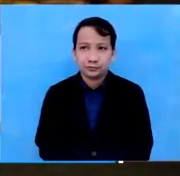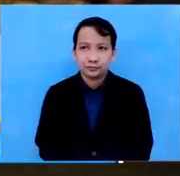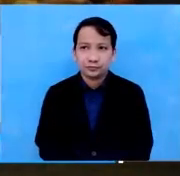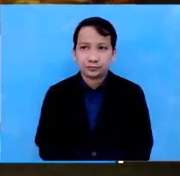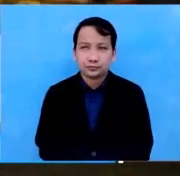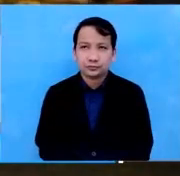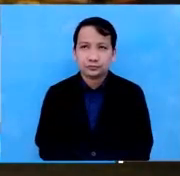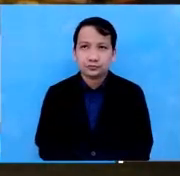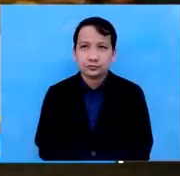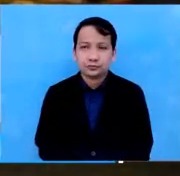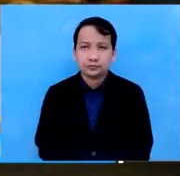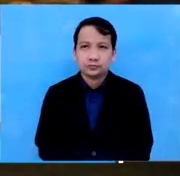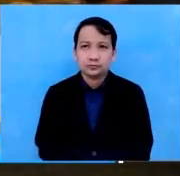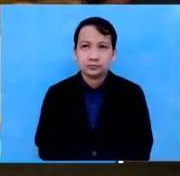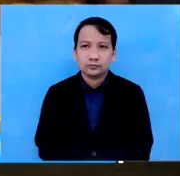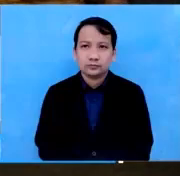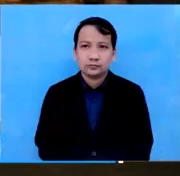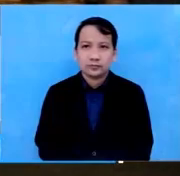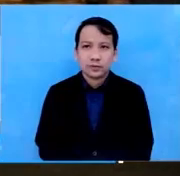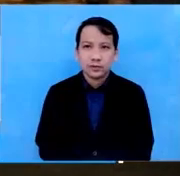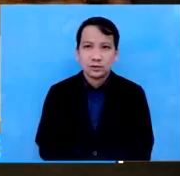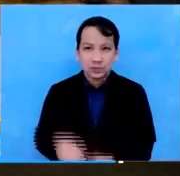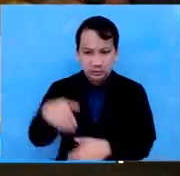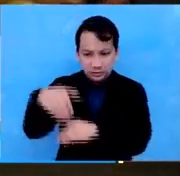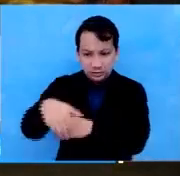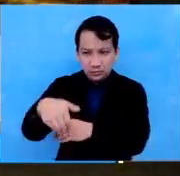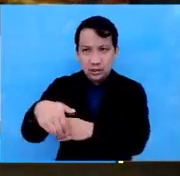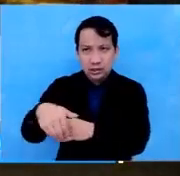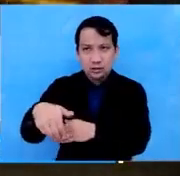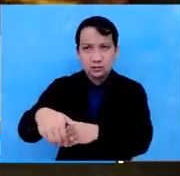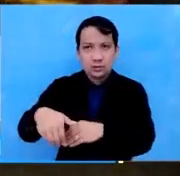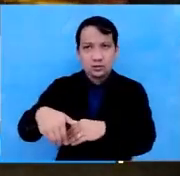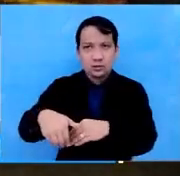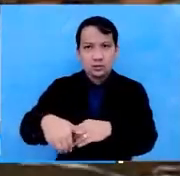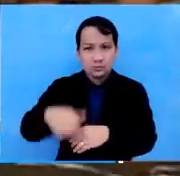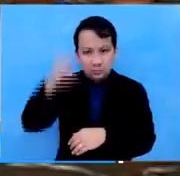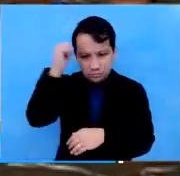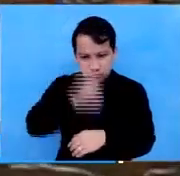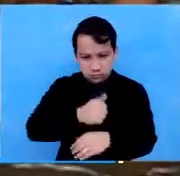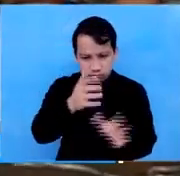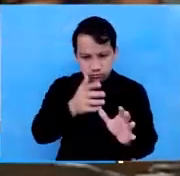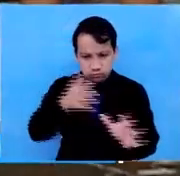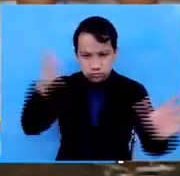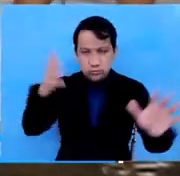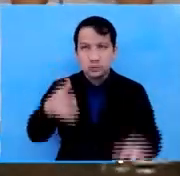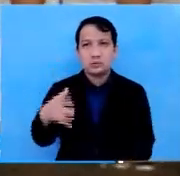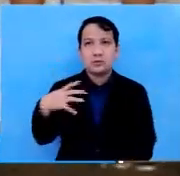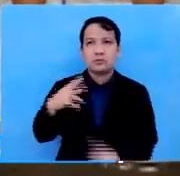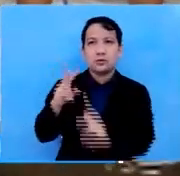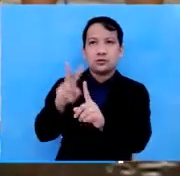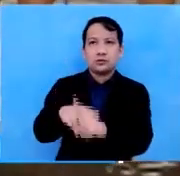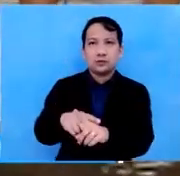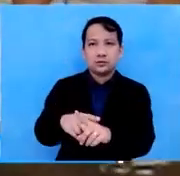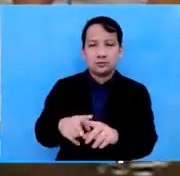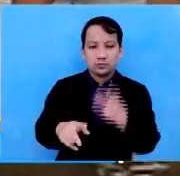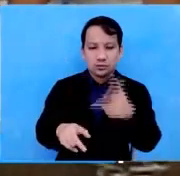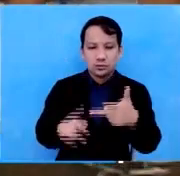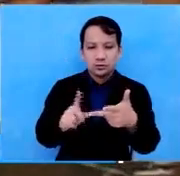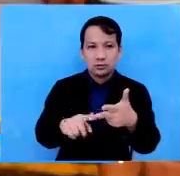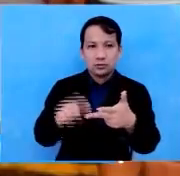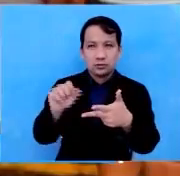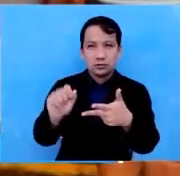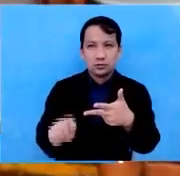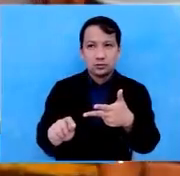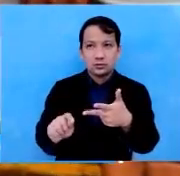Hindi ba man bumuputok ang araw, sinabayan pa ng ulan. Tiyagaan pa rin sa pagpila ang mga nag-a-apply sa ikatlong Sabado ng pamamahagi na